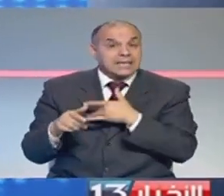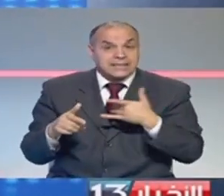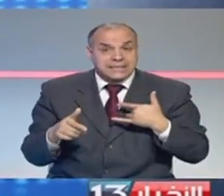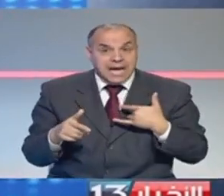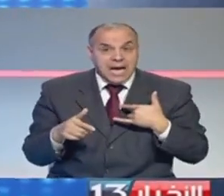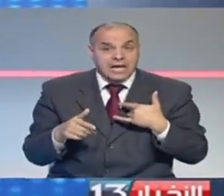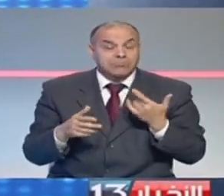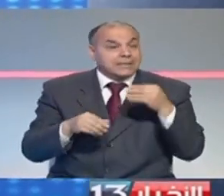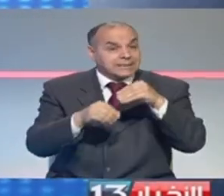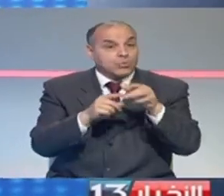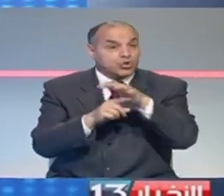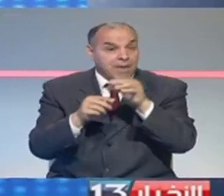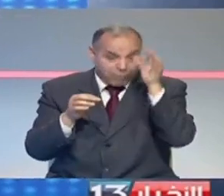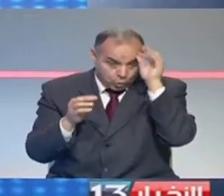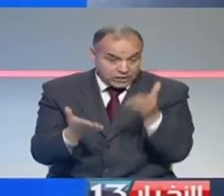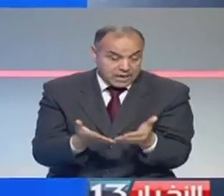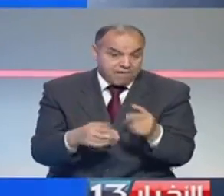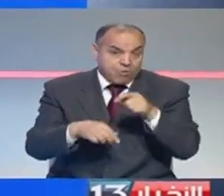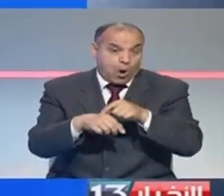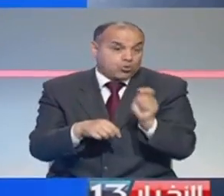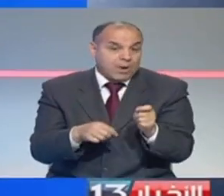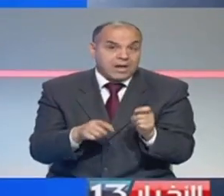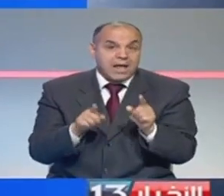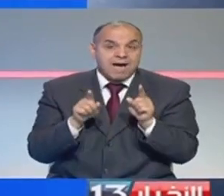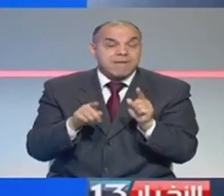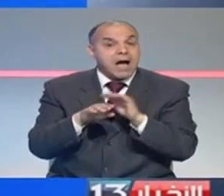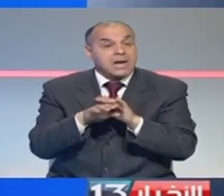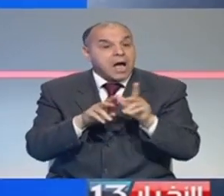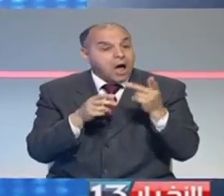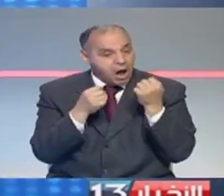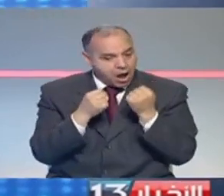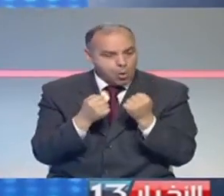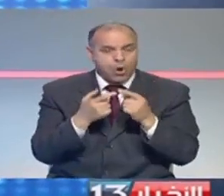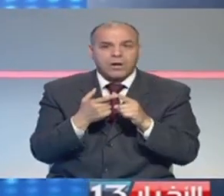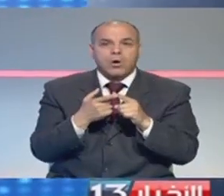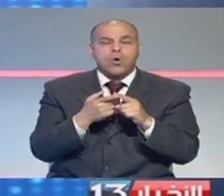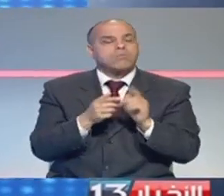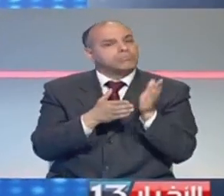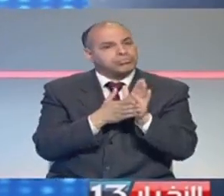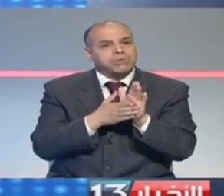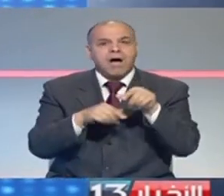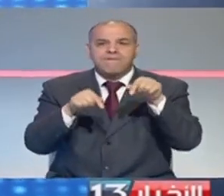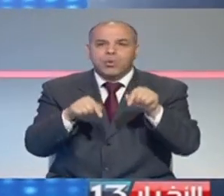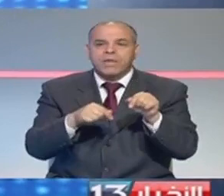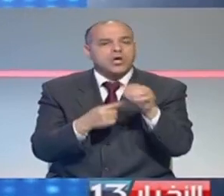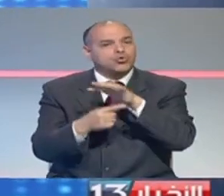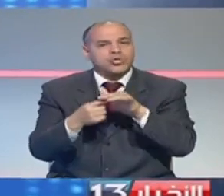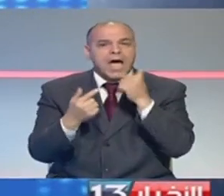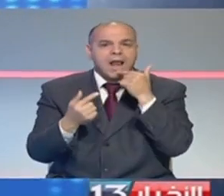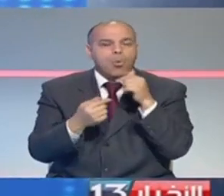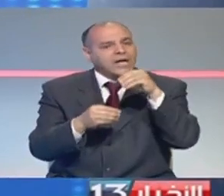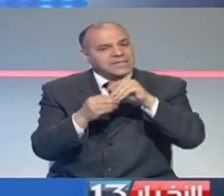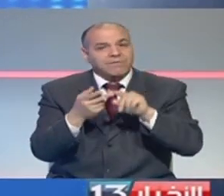بالوضع الاقتصادي والاجتماعي في في في في الوقت العادي، راه في علاقه اقوى وامتن بالوضع الاجتماعي